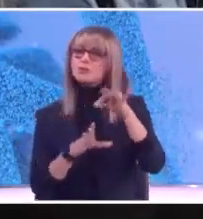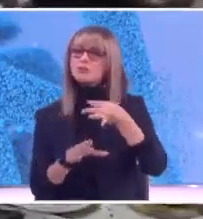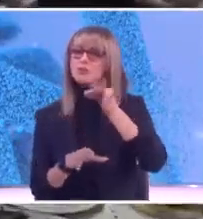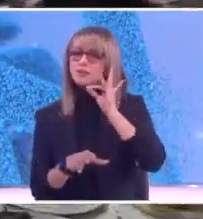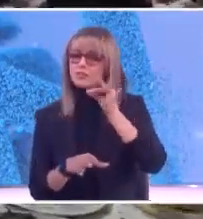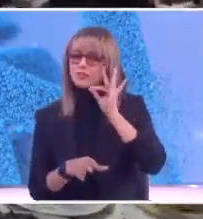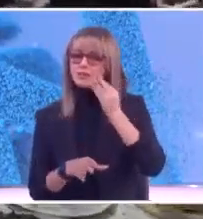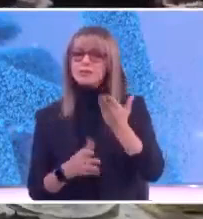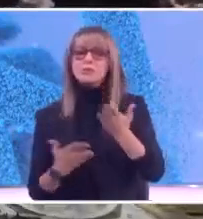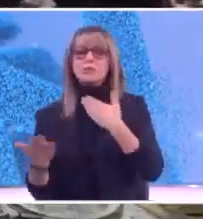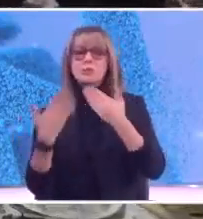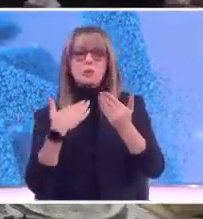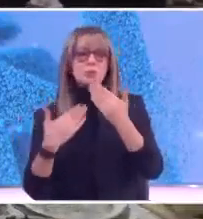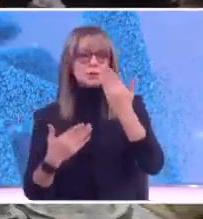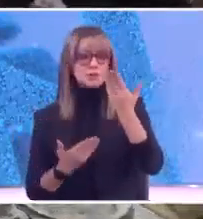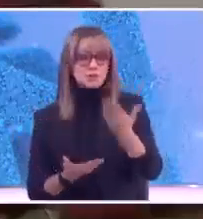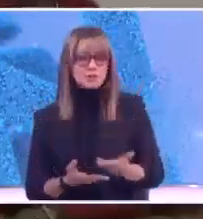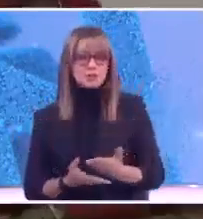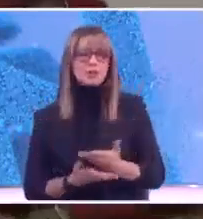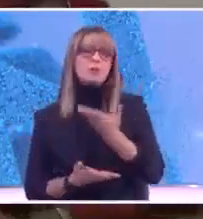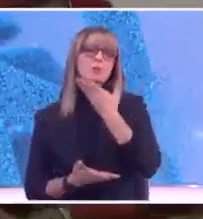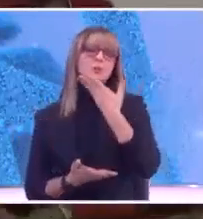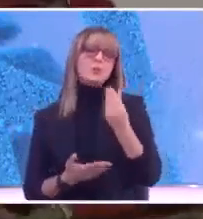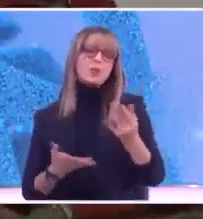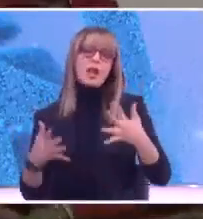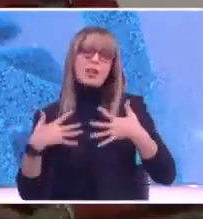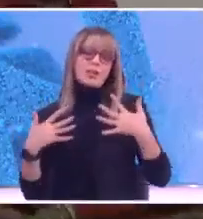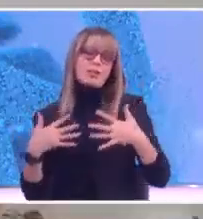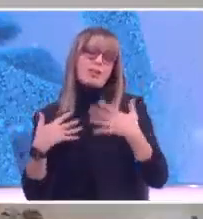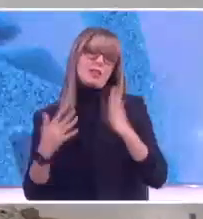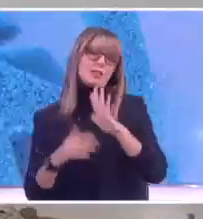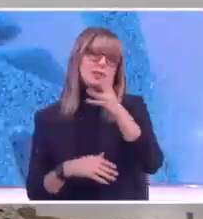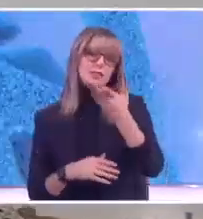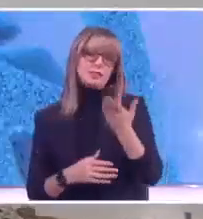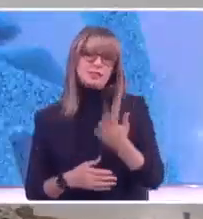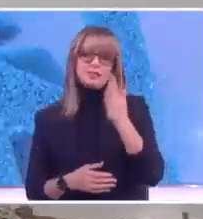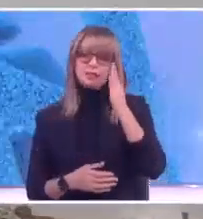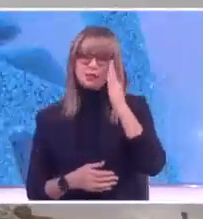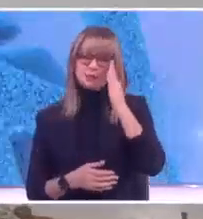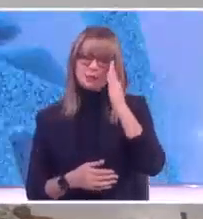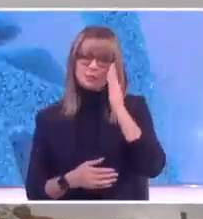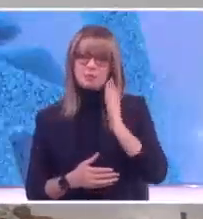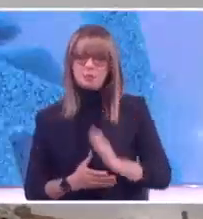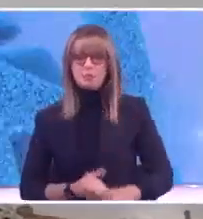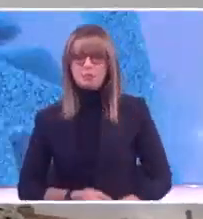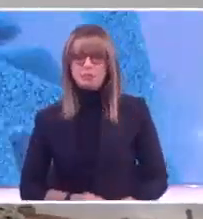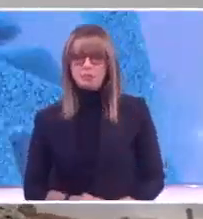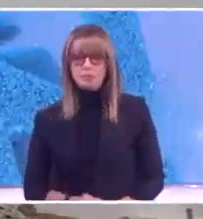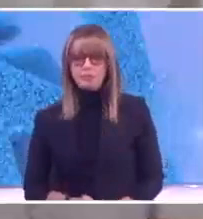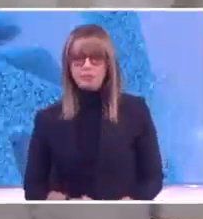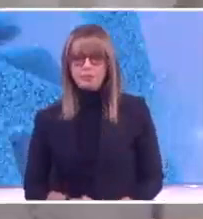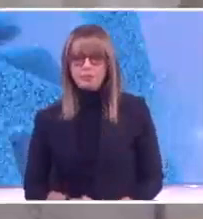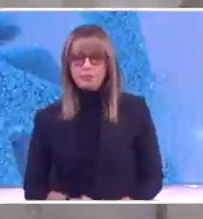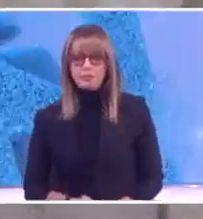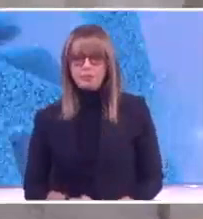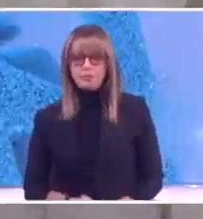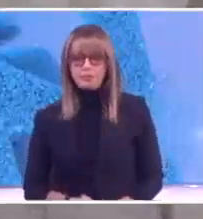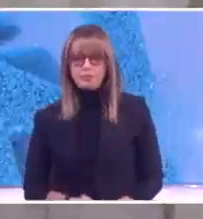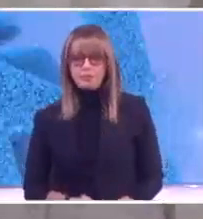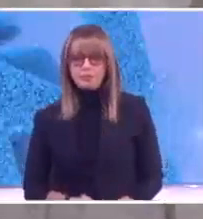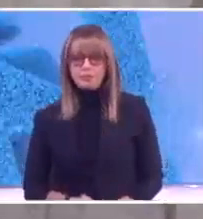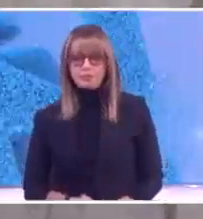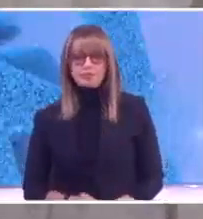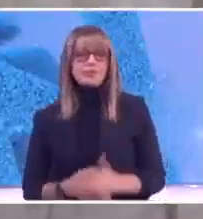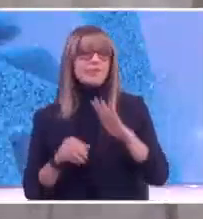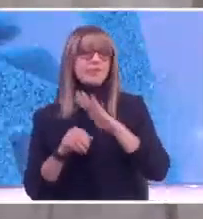içtik, sohbet ettik. Güzel, neşeli geçti. Hakkari'yi seviyor. Sevmezseydi gelmezdi ama seviyorlar.